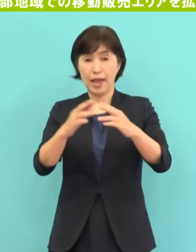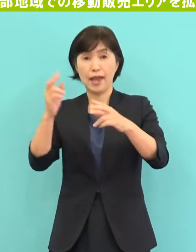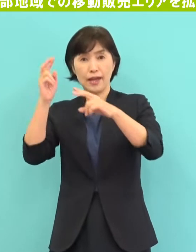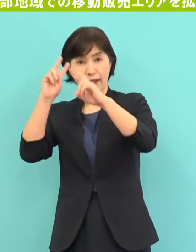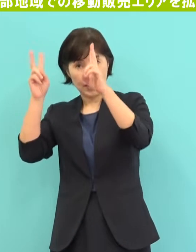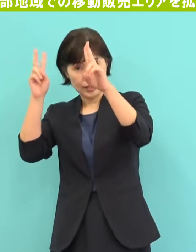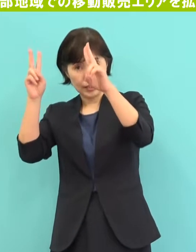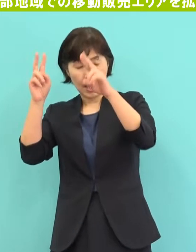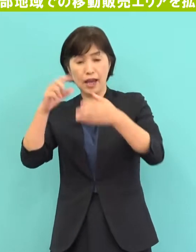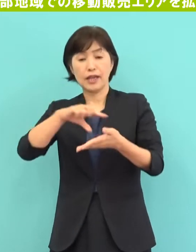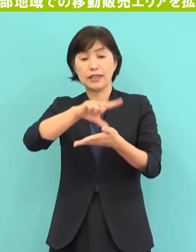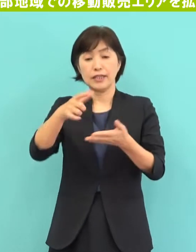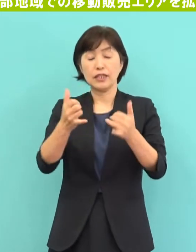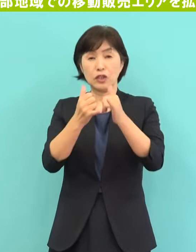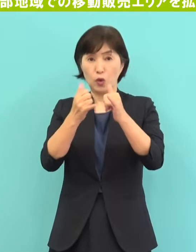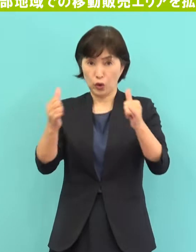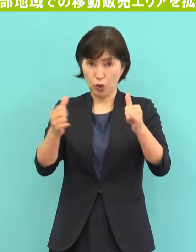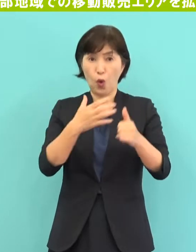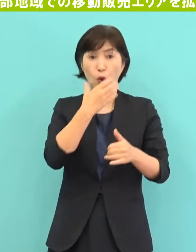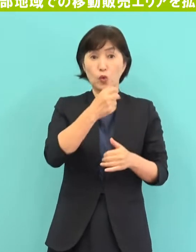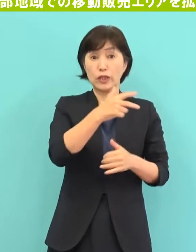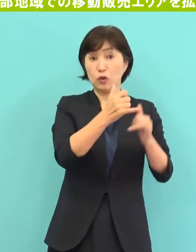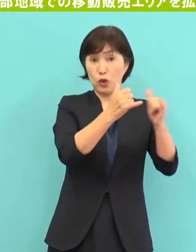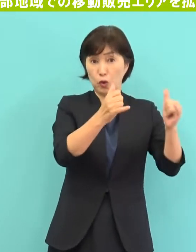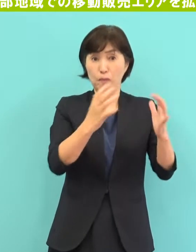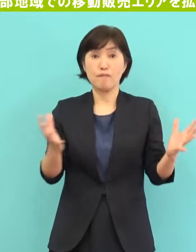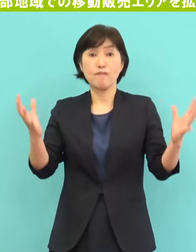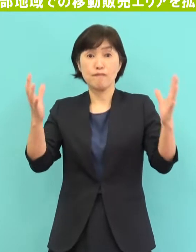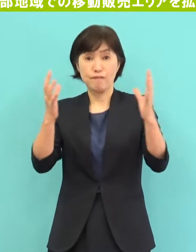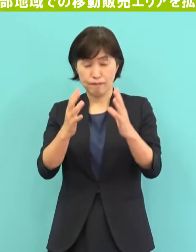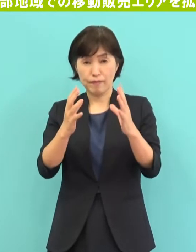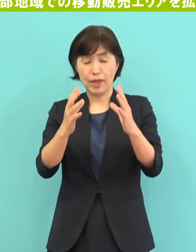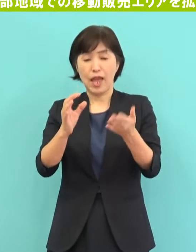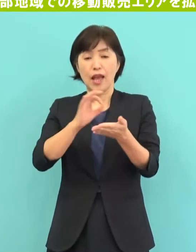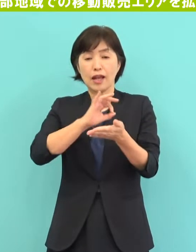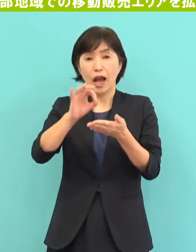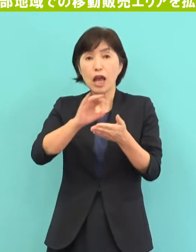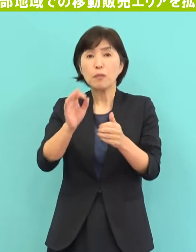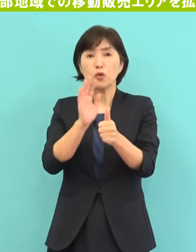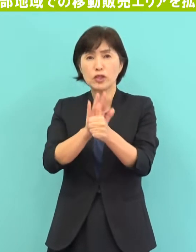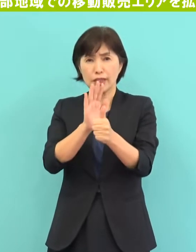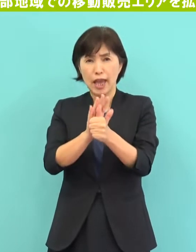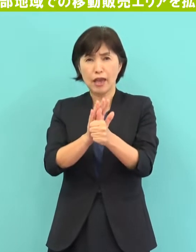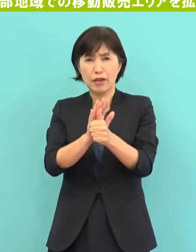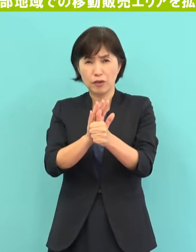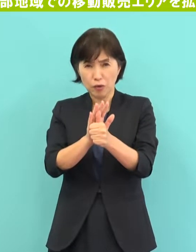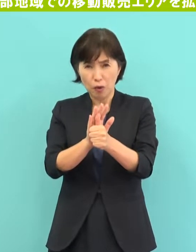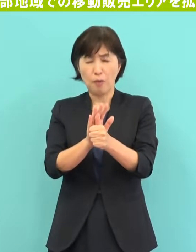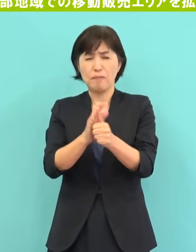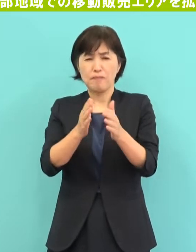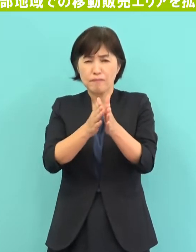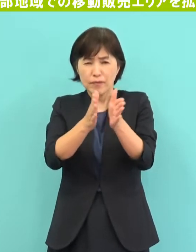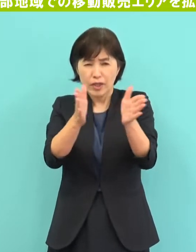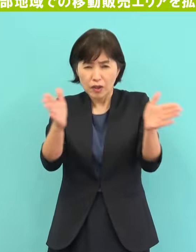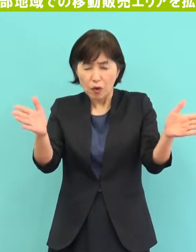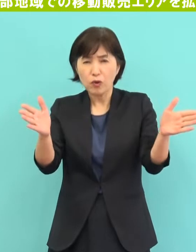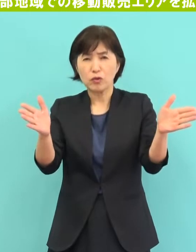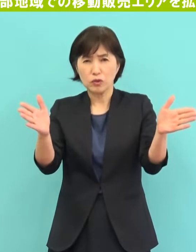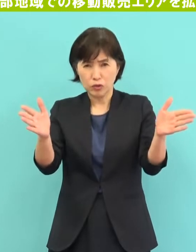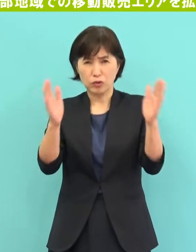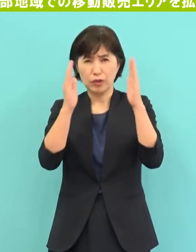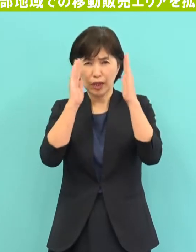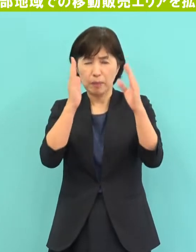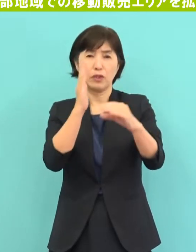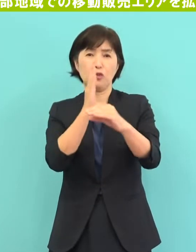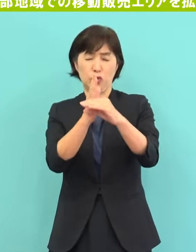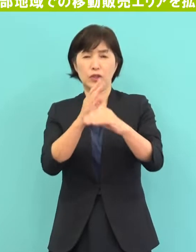者の方々や畑の地域の方福祉の方いろんな形入っていただいてあの買い物支援をしっかりと麺的にやっていこうということ